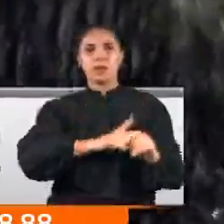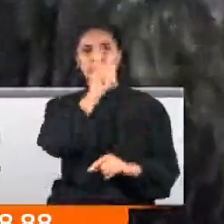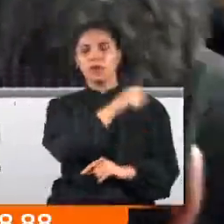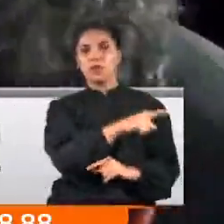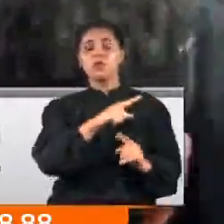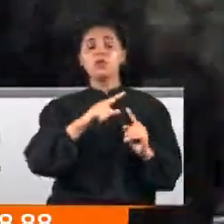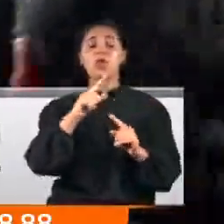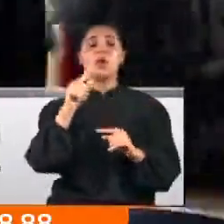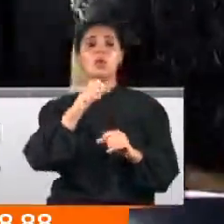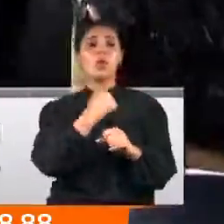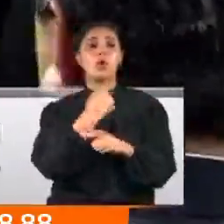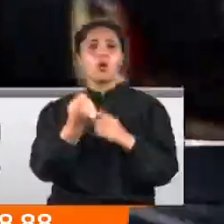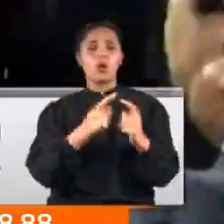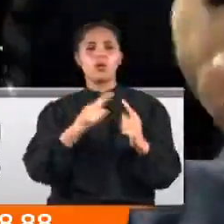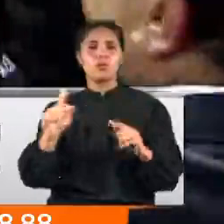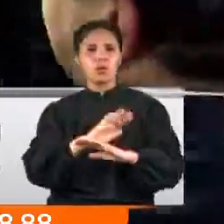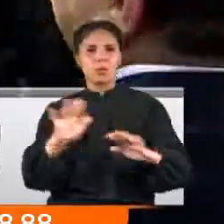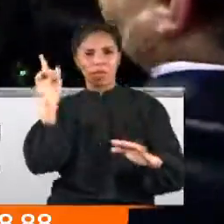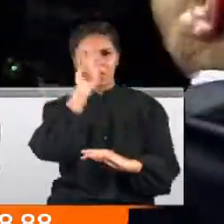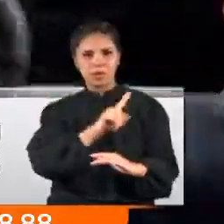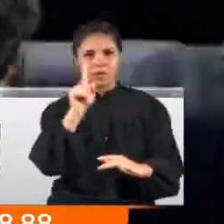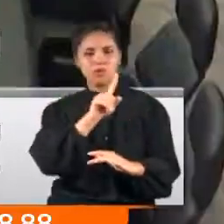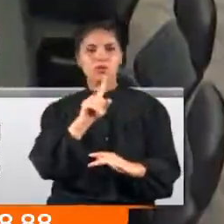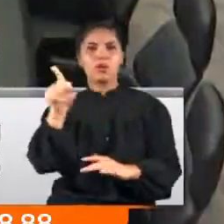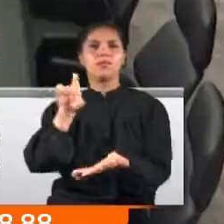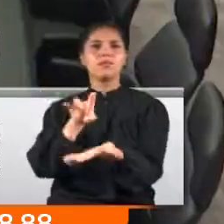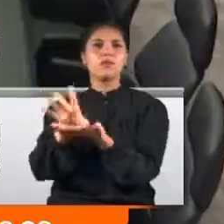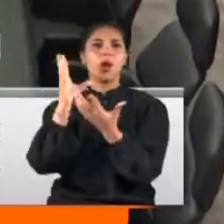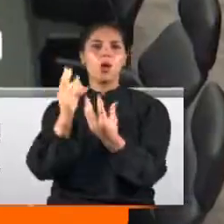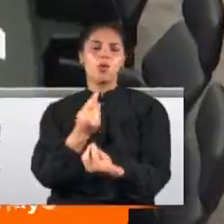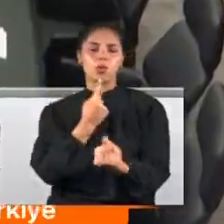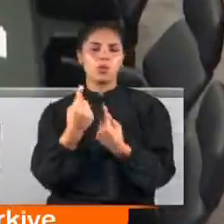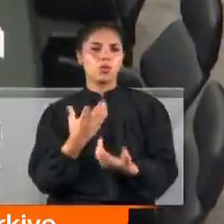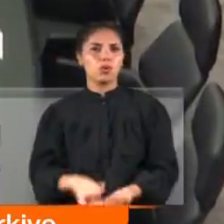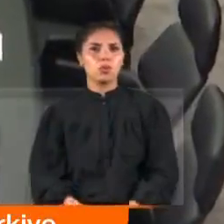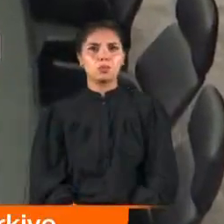süresi bitti sözlerini manşete taşımasıyla kara listeye girdiği konuşuluyor.